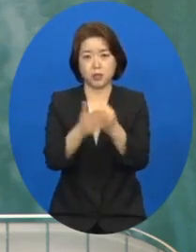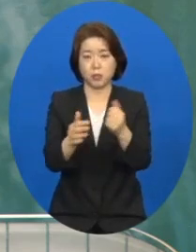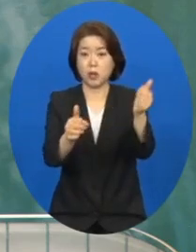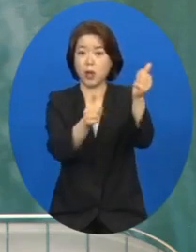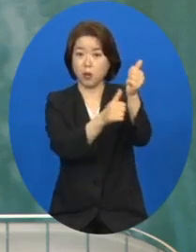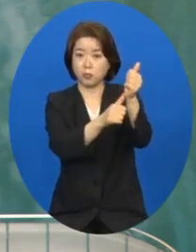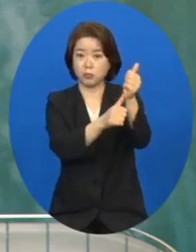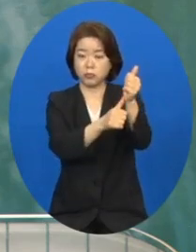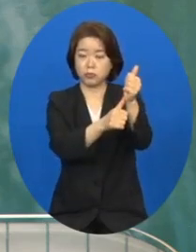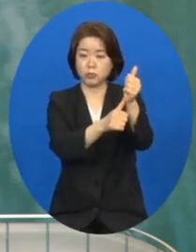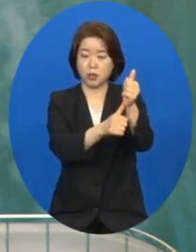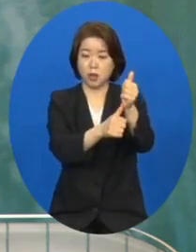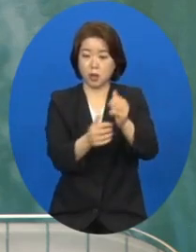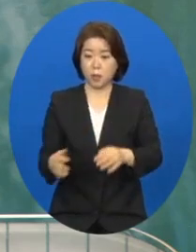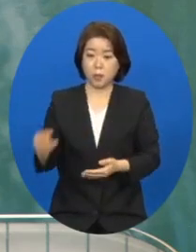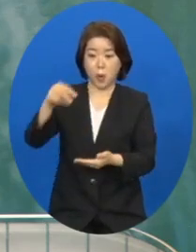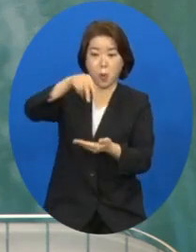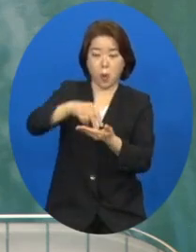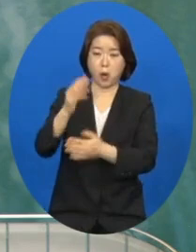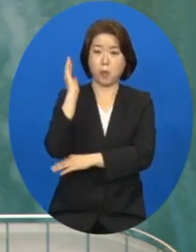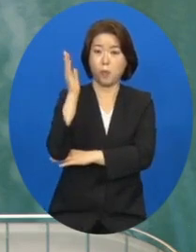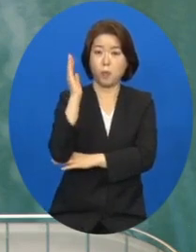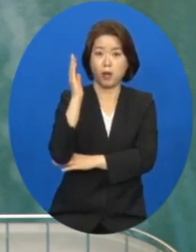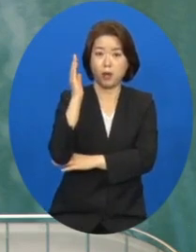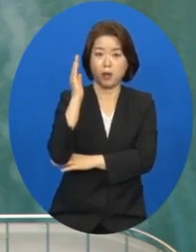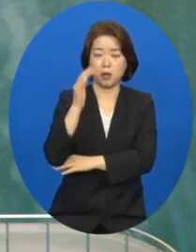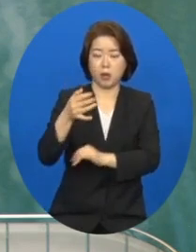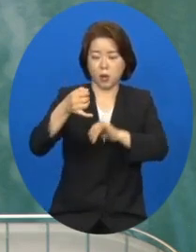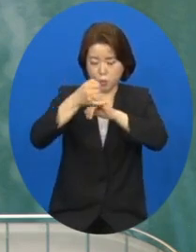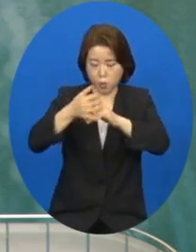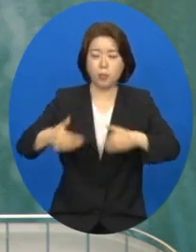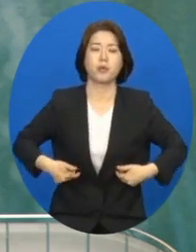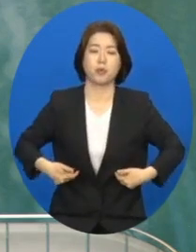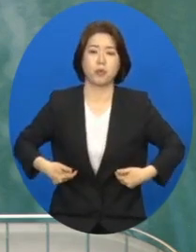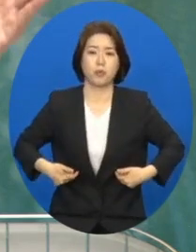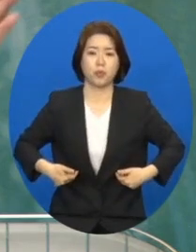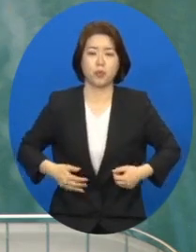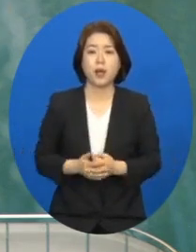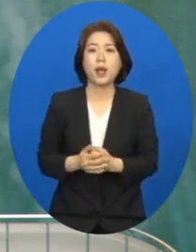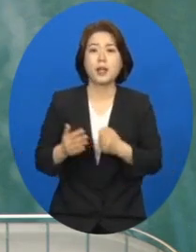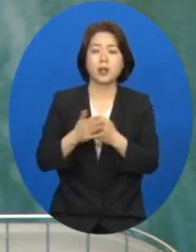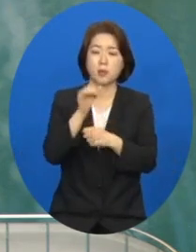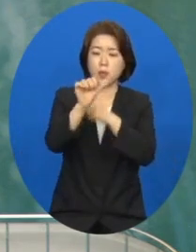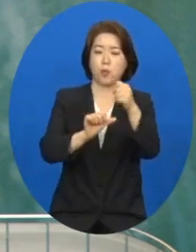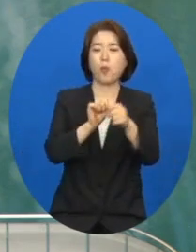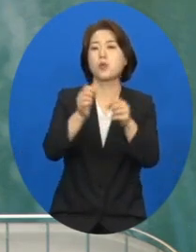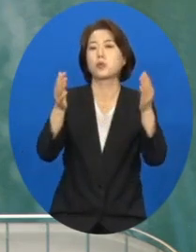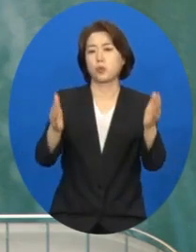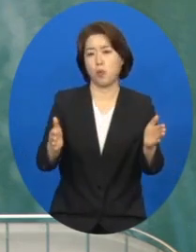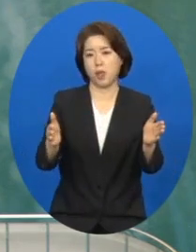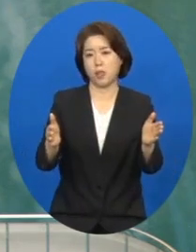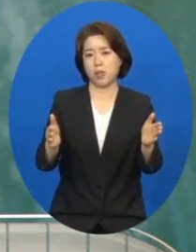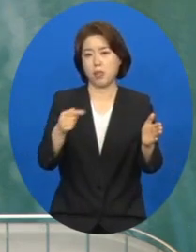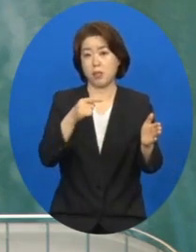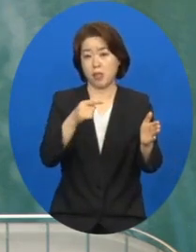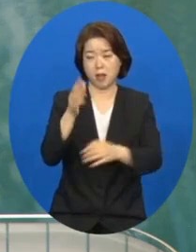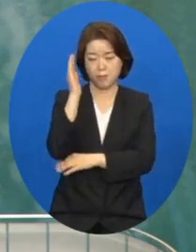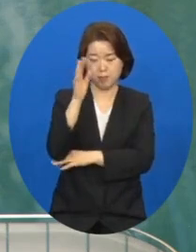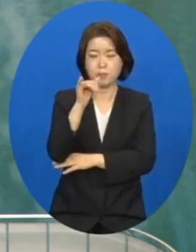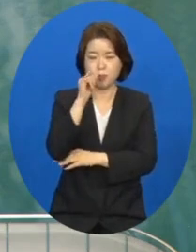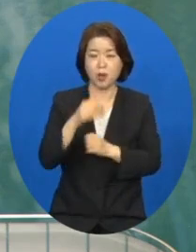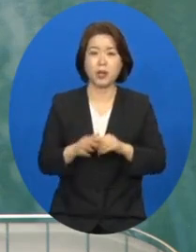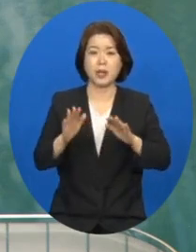부목사님들이 강사가 되는 세미나를 반드시 해야 되겠다. 그래서 5년째 해오고 있습니다.